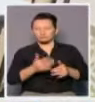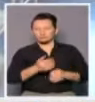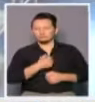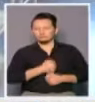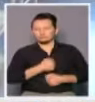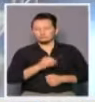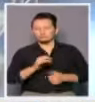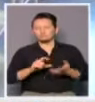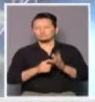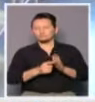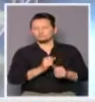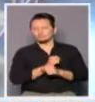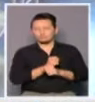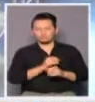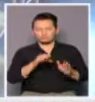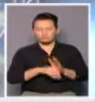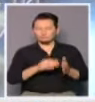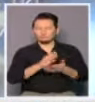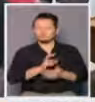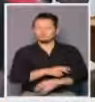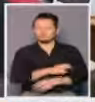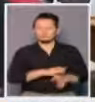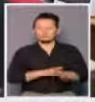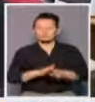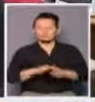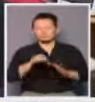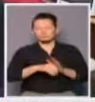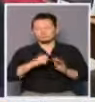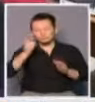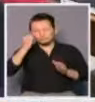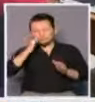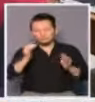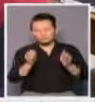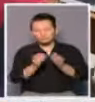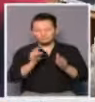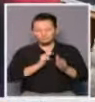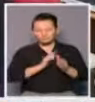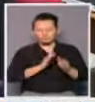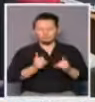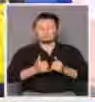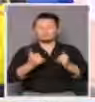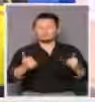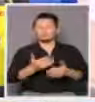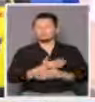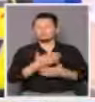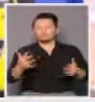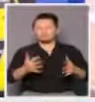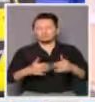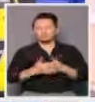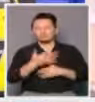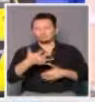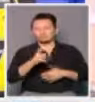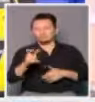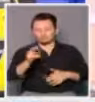и комната отдыха. Для этого времени врачи уже полвека работали в старом и маленьком здании. В службе скорой помощи Атырау работают